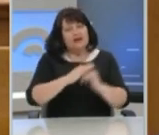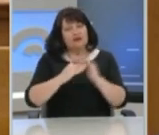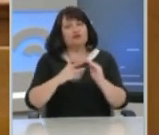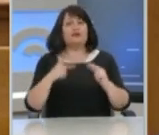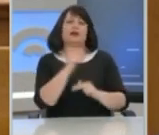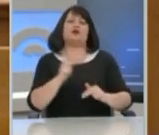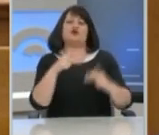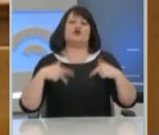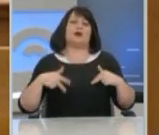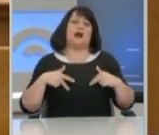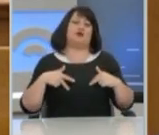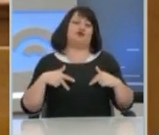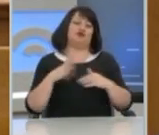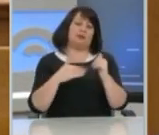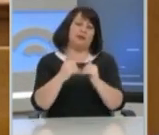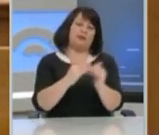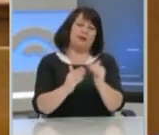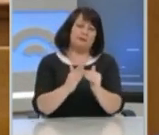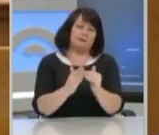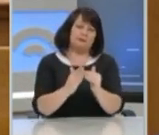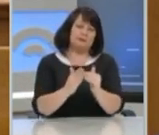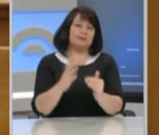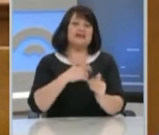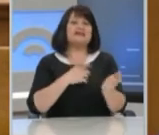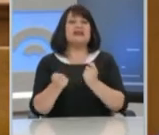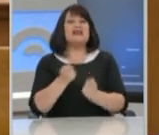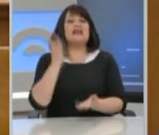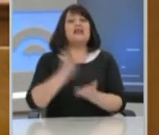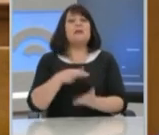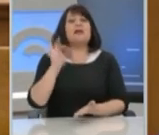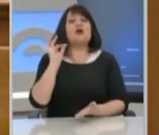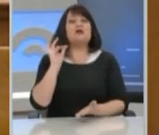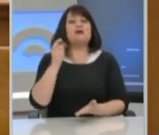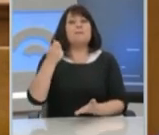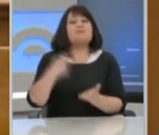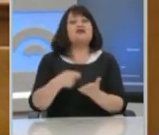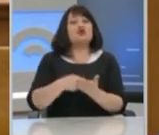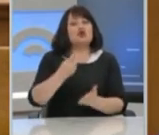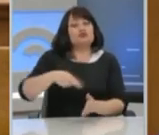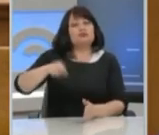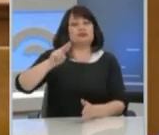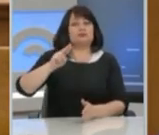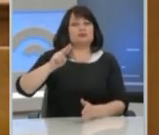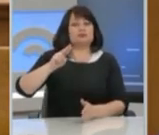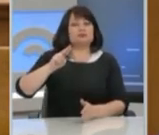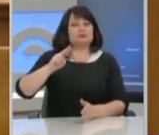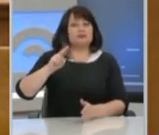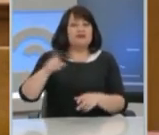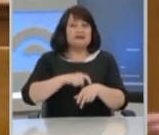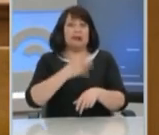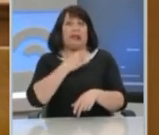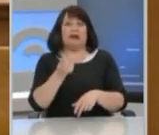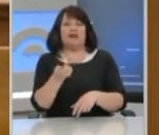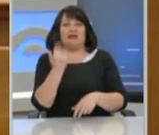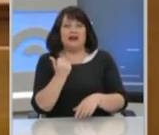κράτους. Στρατηγική επιλογή για την αύξηση του κοινωνικού μισθού, ώστε παρά τους δημοσιονομικούς περιορισμούς να